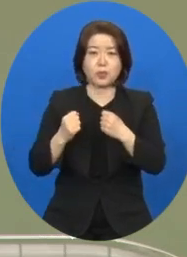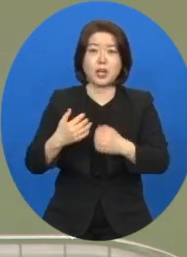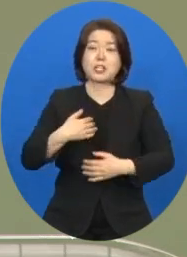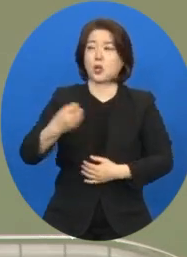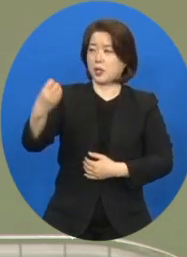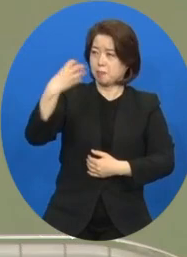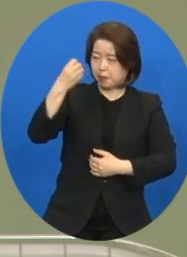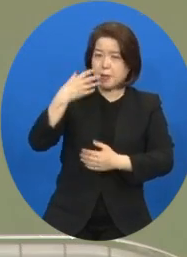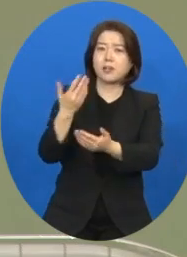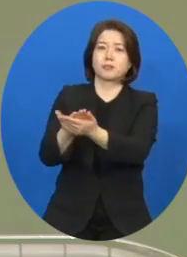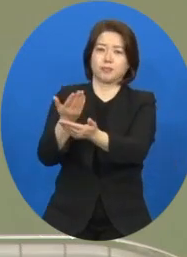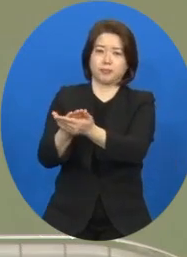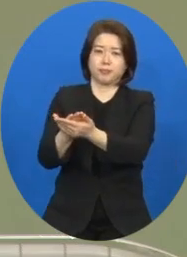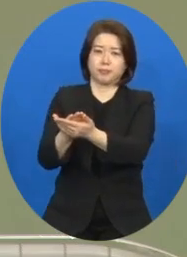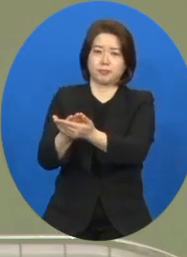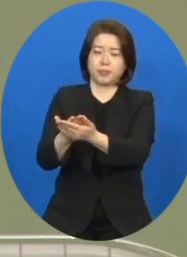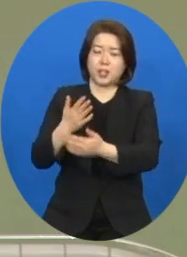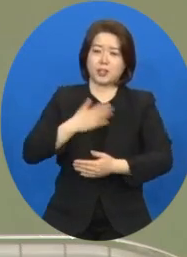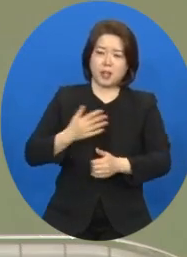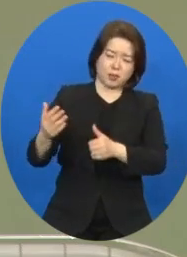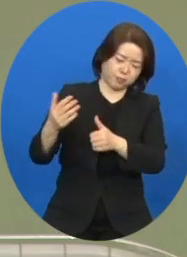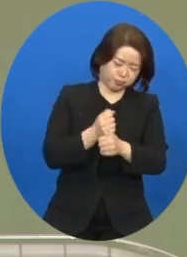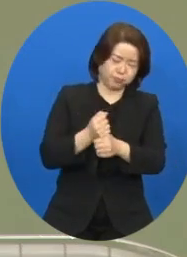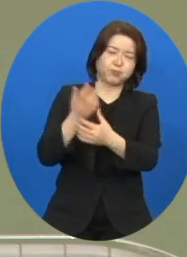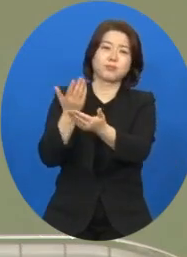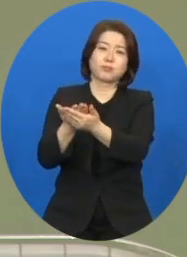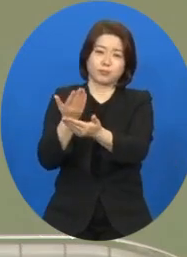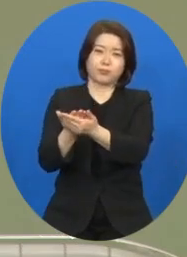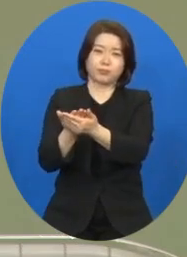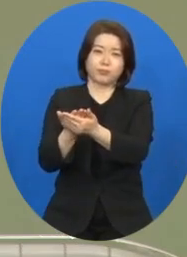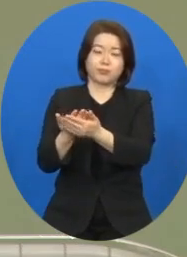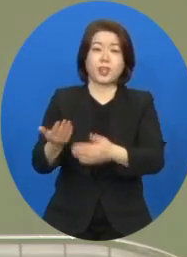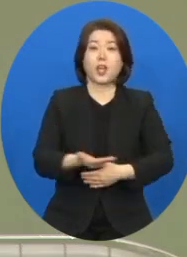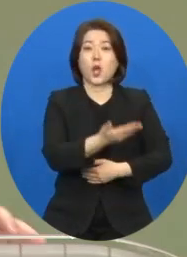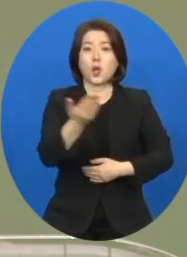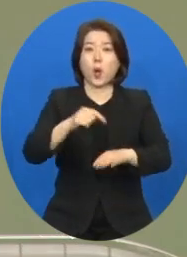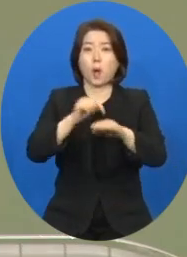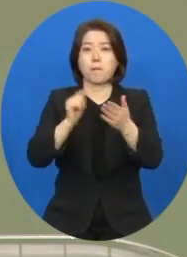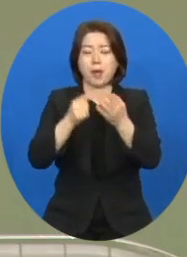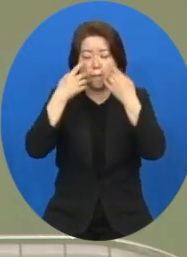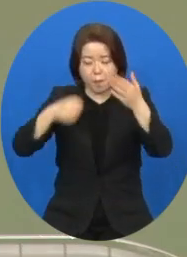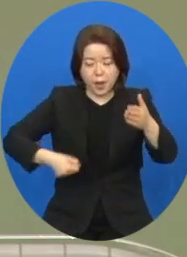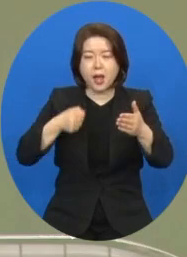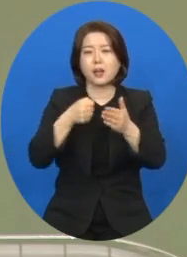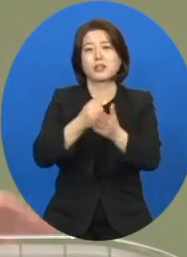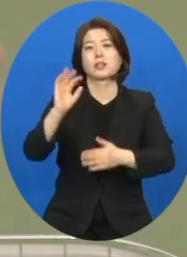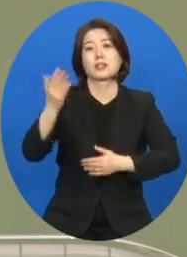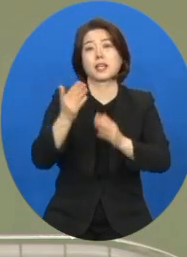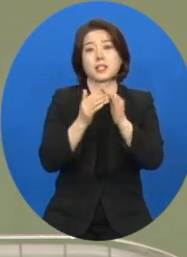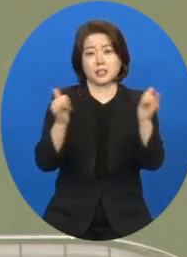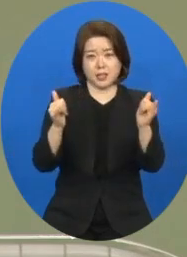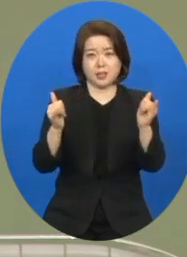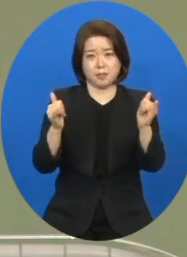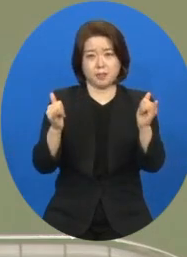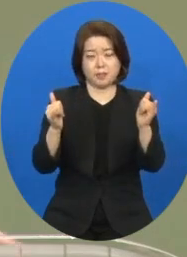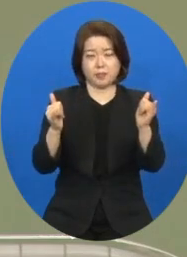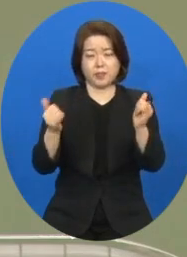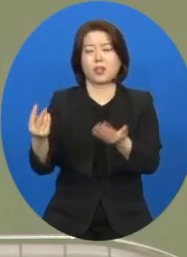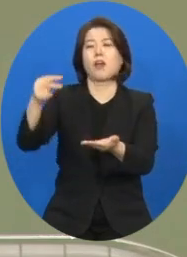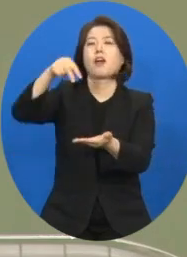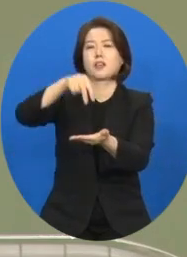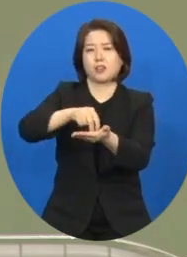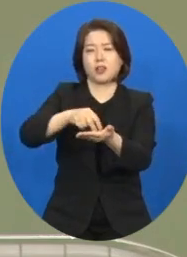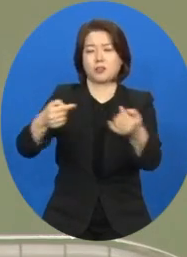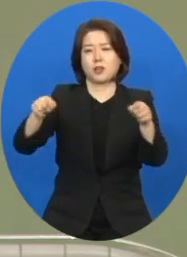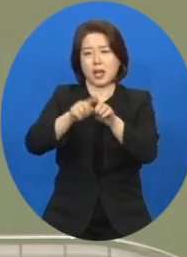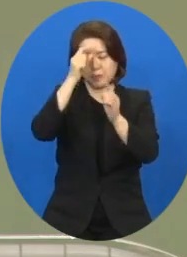주세요. 저를 붙들어 주세요. 여러분의 마음에 이렇게 확정이 되신 분들 그분들은 우리 일어나서